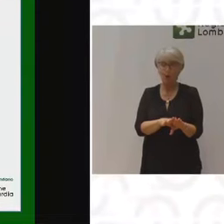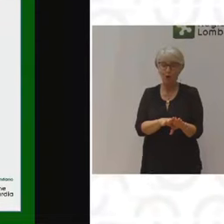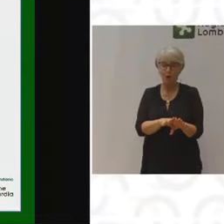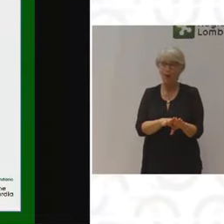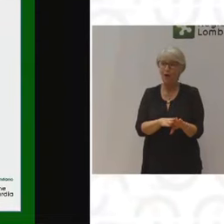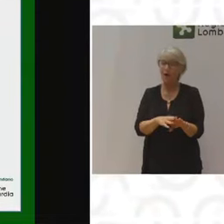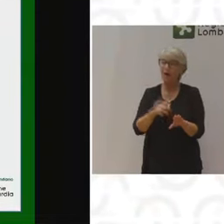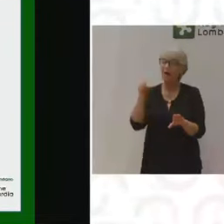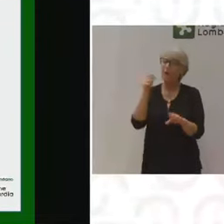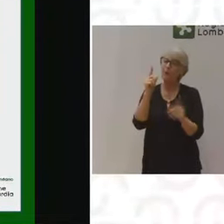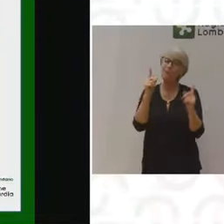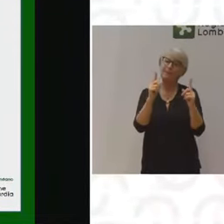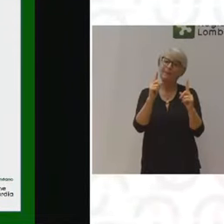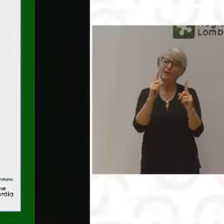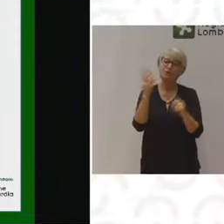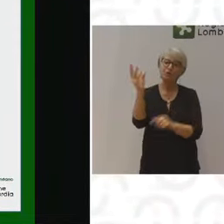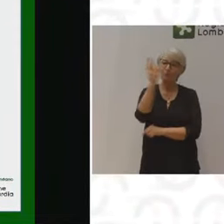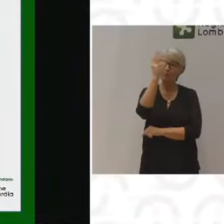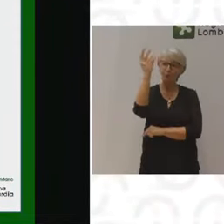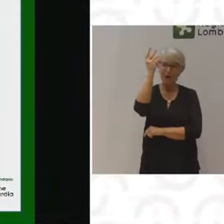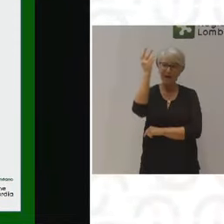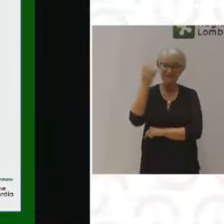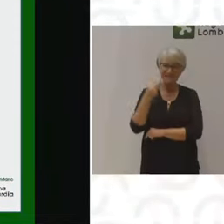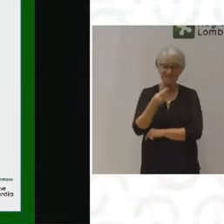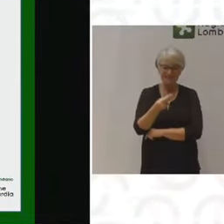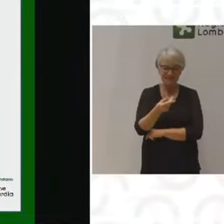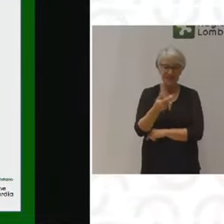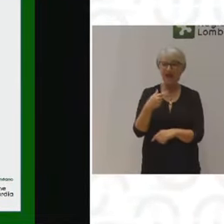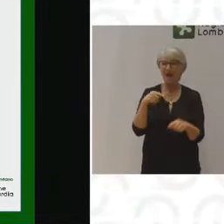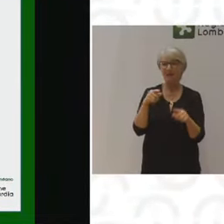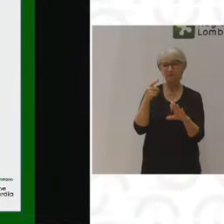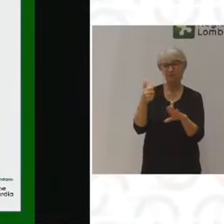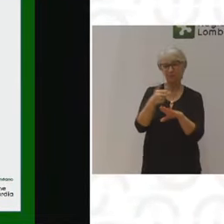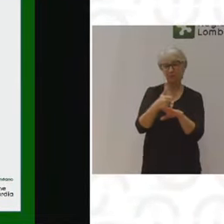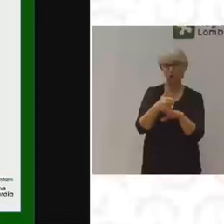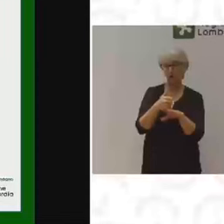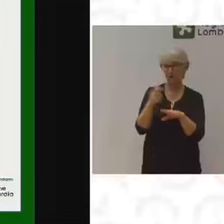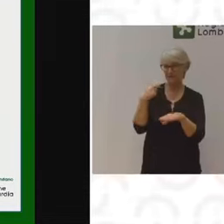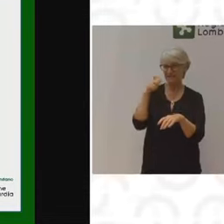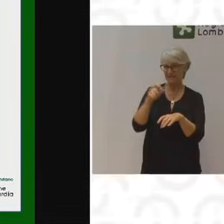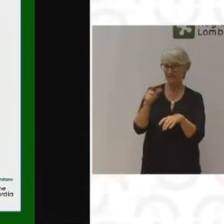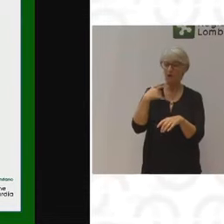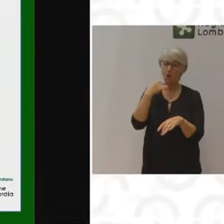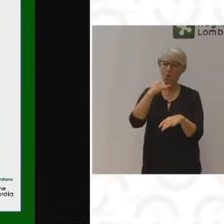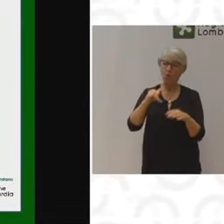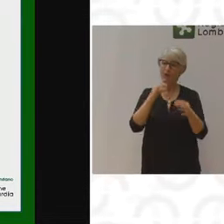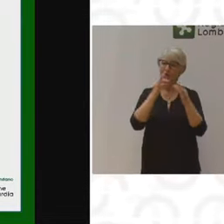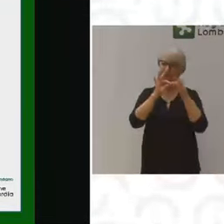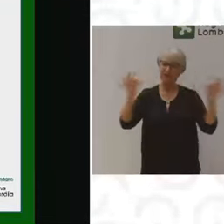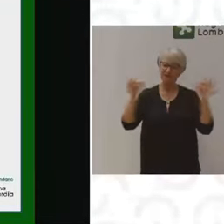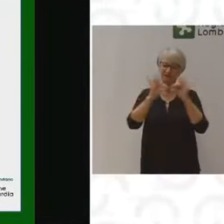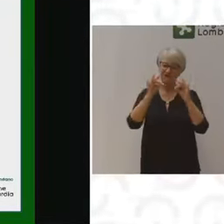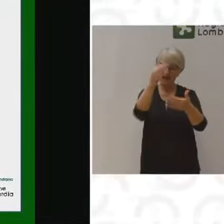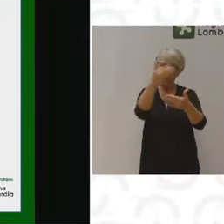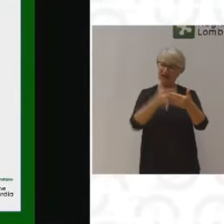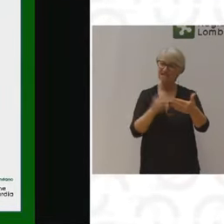pezzetto di poesia di Fiorella Elmetti, che è una delle protagoniste del nostro video. Vi leggo le ultime frasi di questa